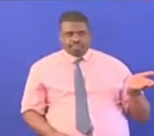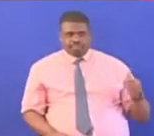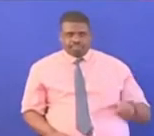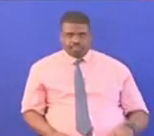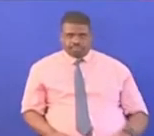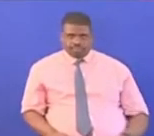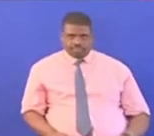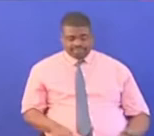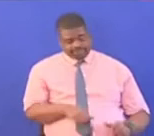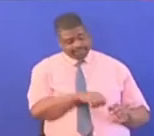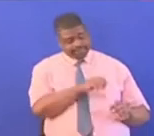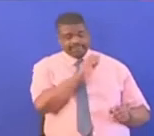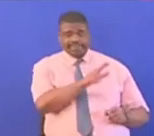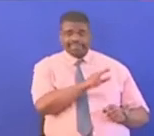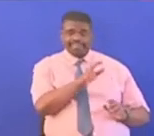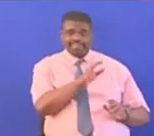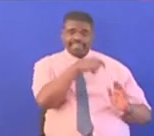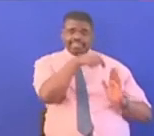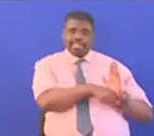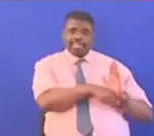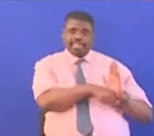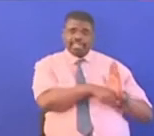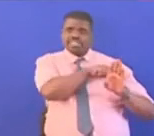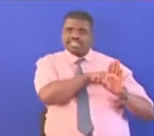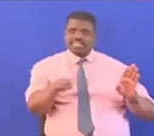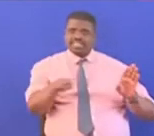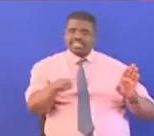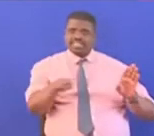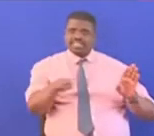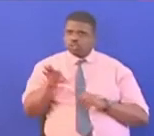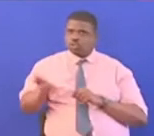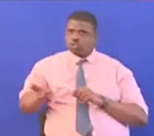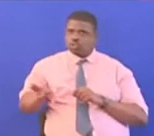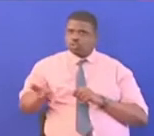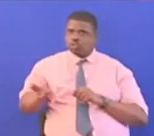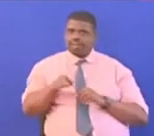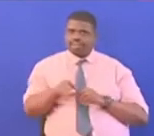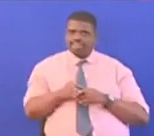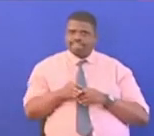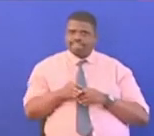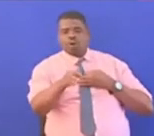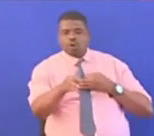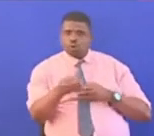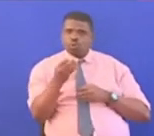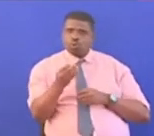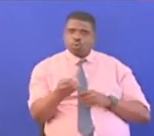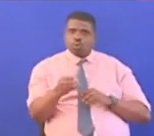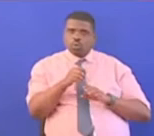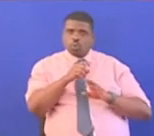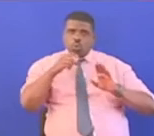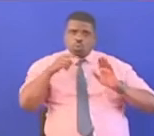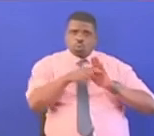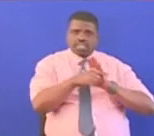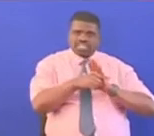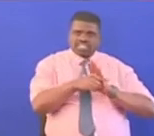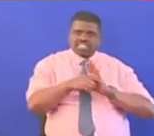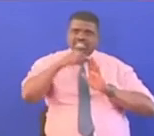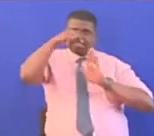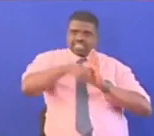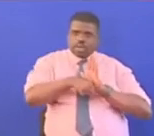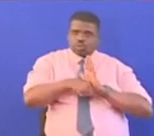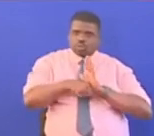thence south southeast to a point 4 miles west southwest